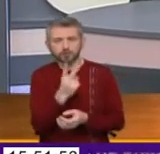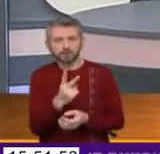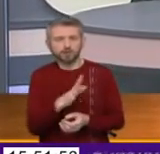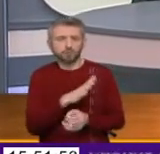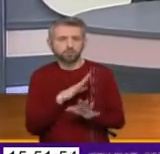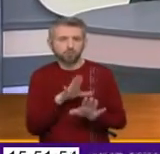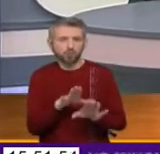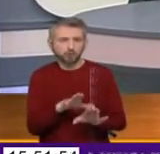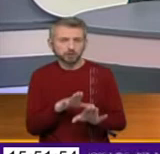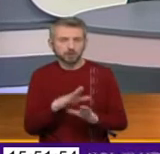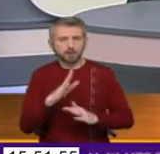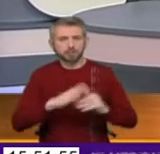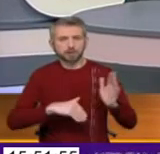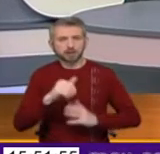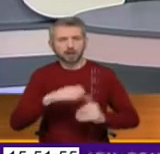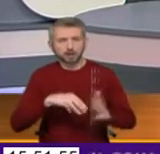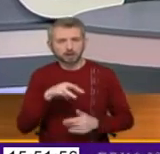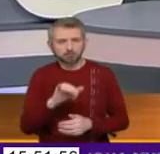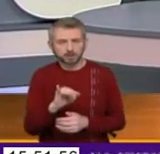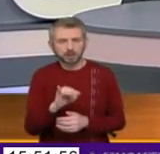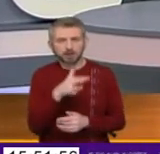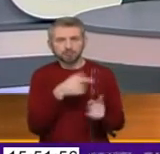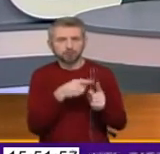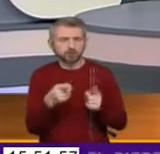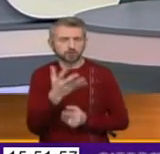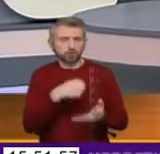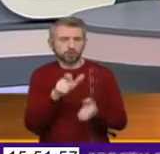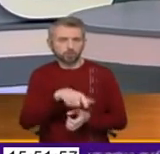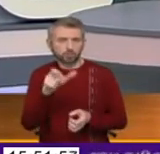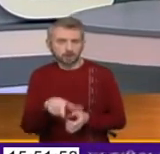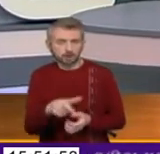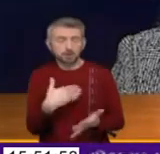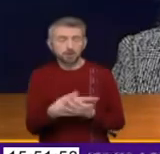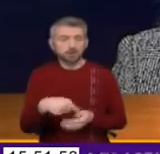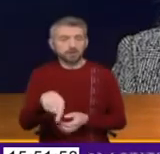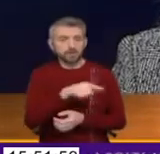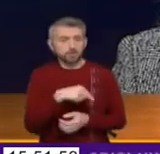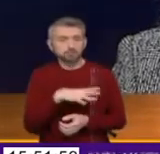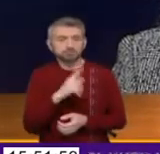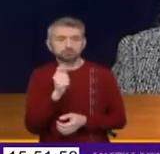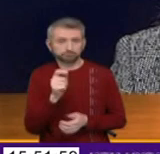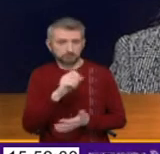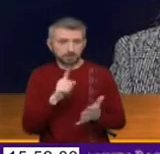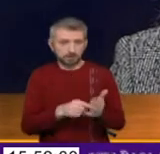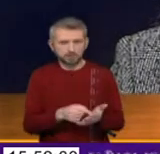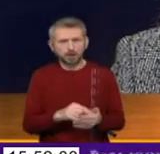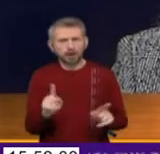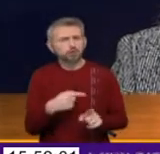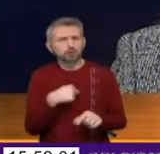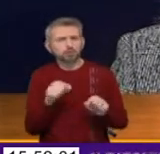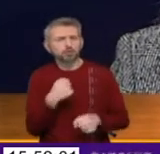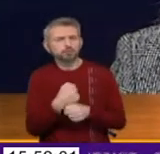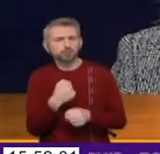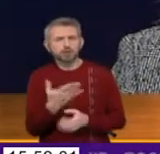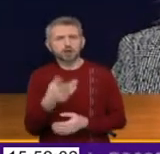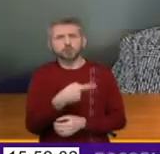побути, так би мовити, практикантами під час прийому громадян, і от вони задавала таке питання, а от що ми можемо зробити,